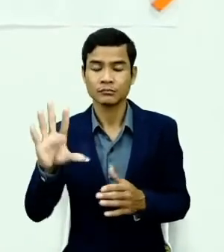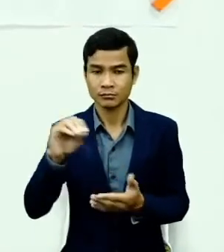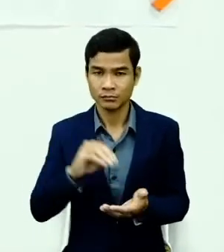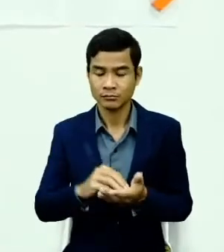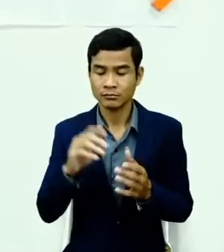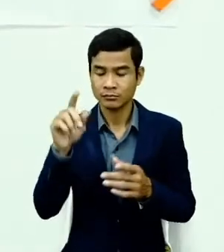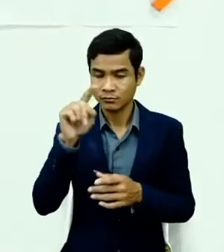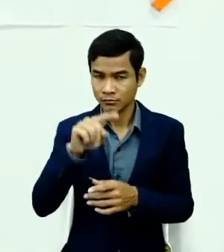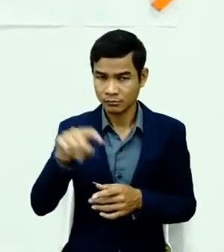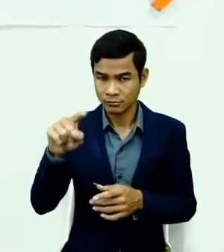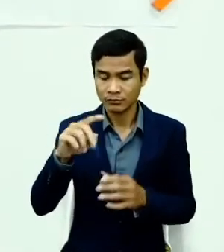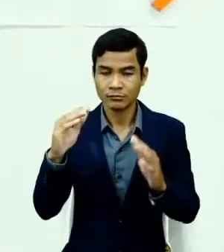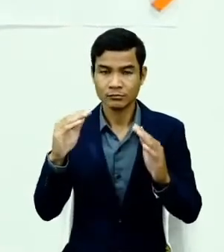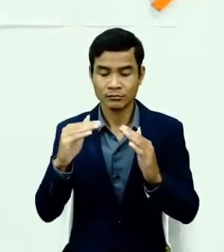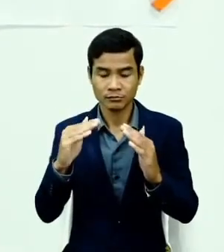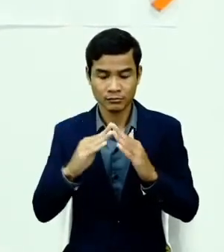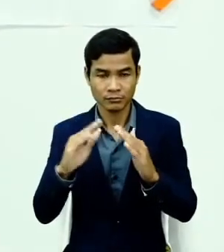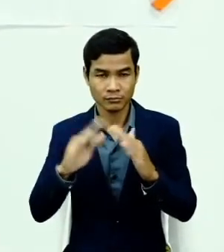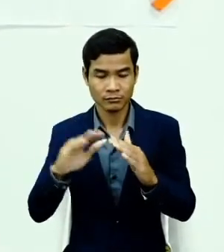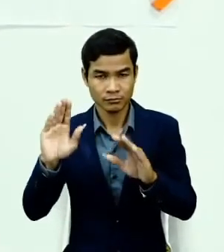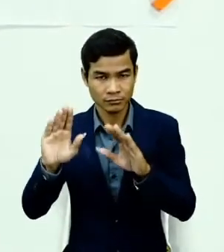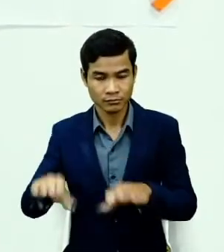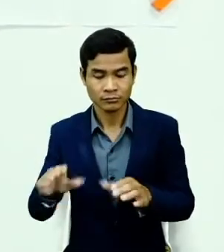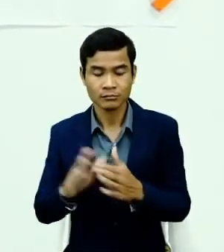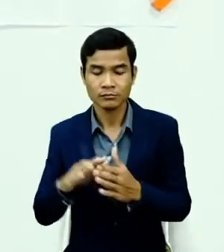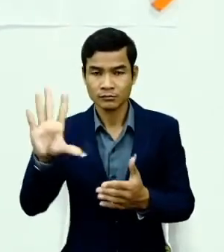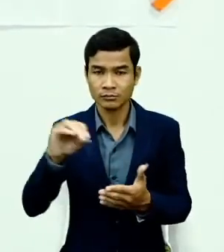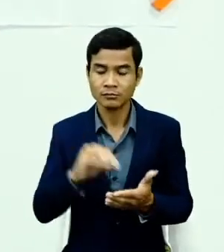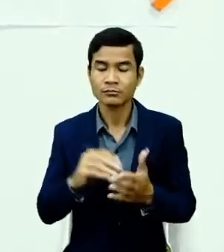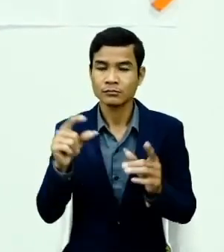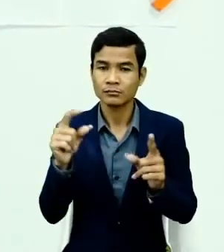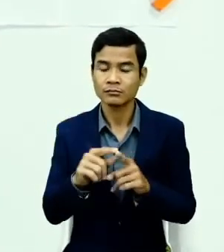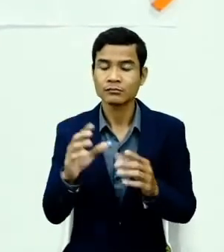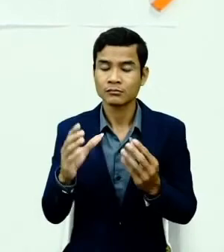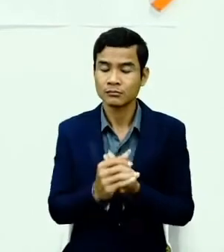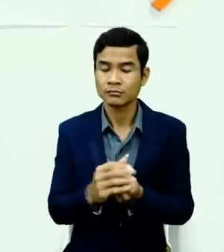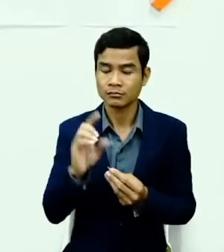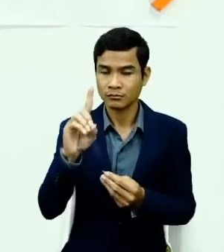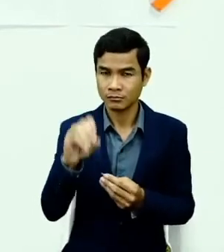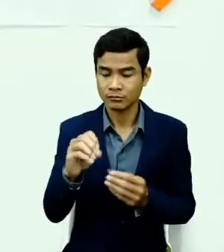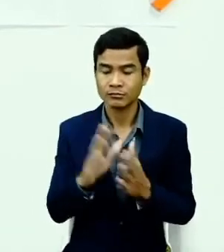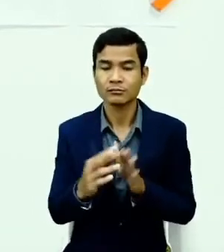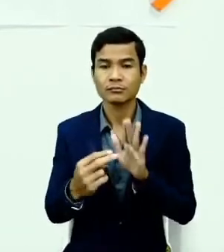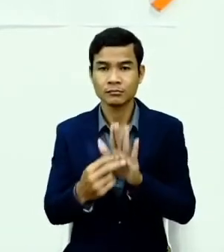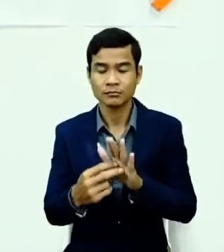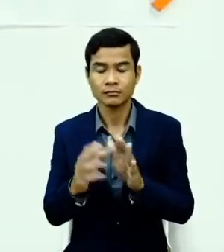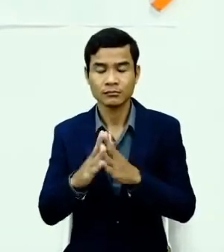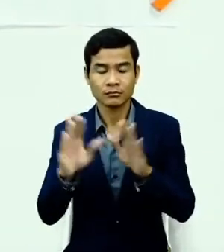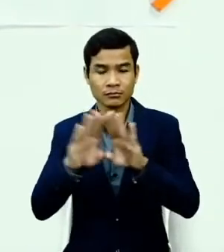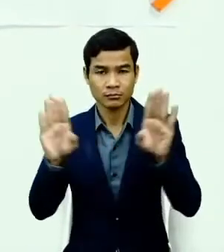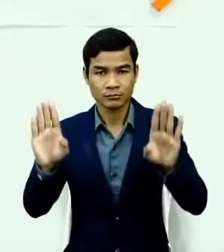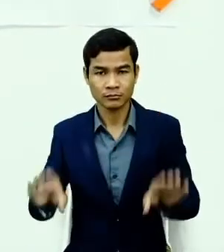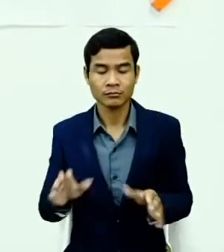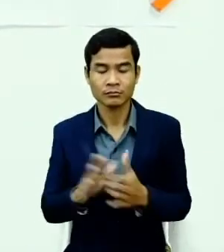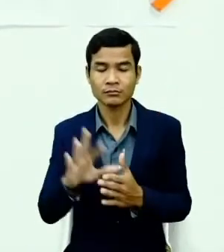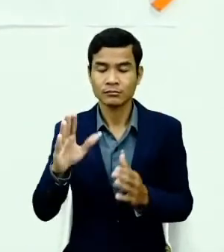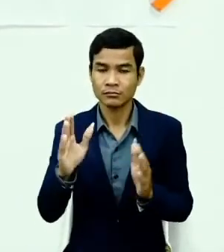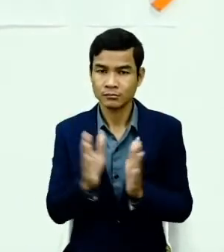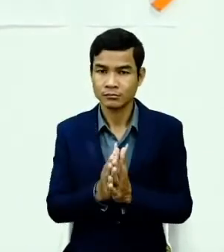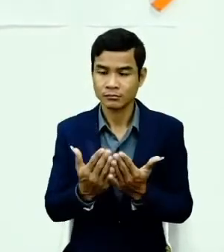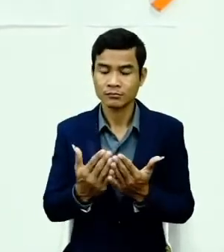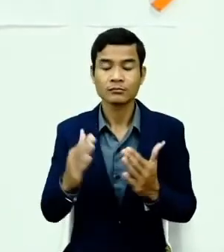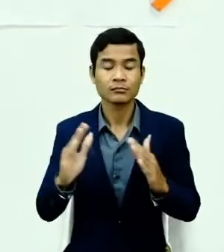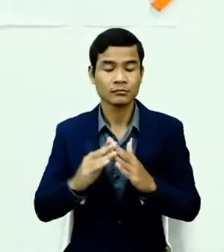មគូសនៅផ្ទះណាអញ្ចឹងកូនសរសេរពាក្យចំនួន10ដែលអ្នកគ្រូបានបង្ហាញកូននេះដាក់ក្នុងសៀវភៅមេរៀនរបស់សៀវភៅកិច្ចការផ្ទះរ